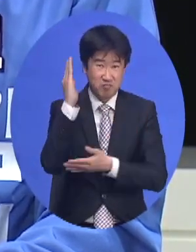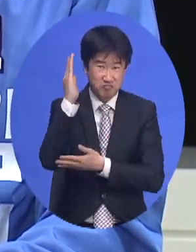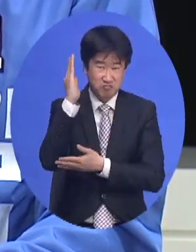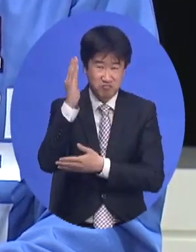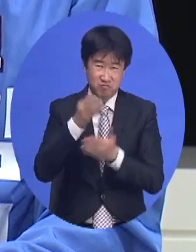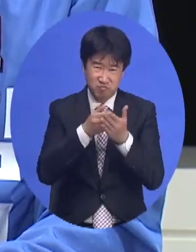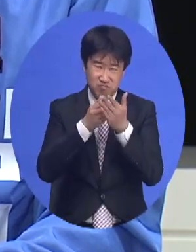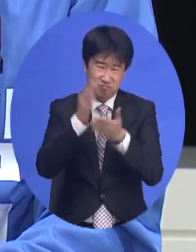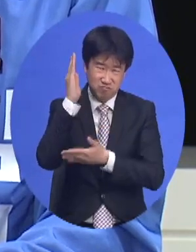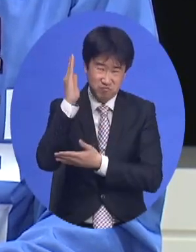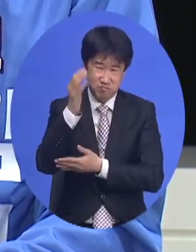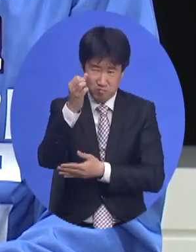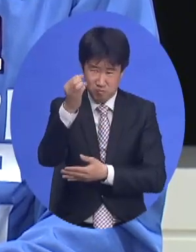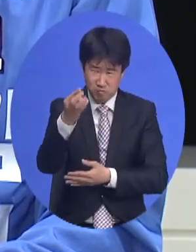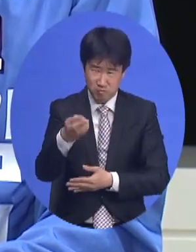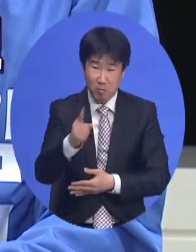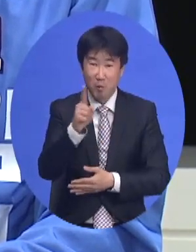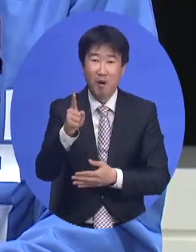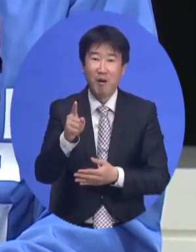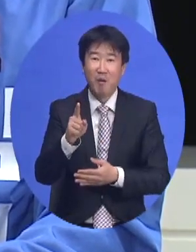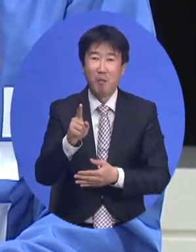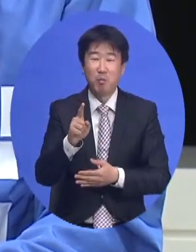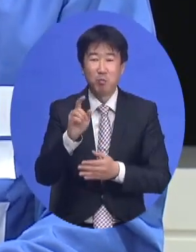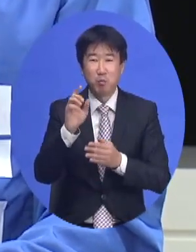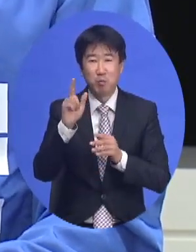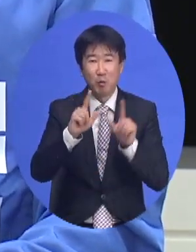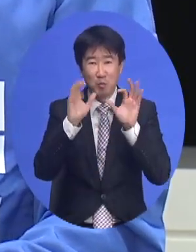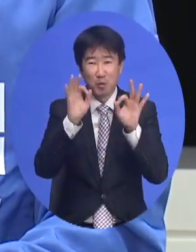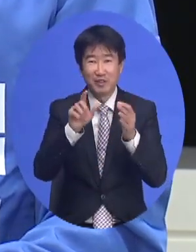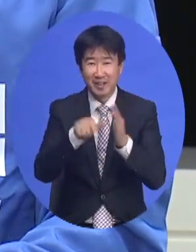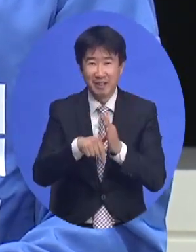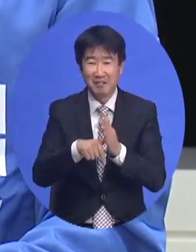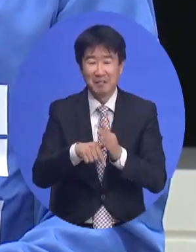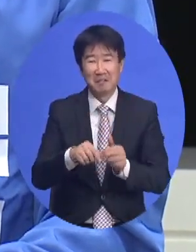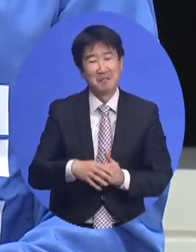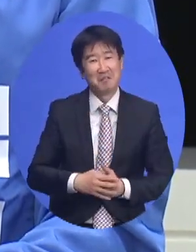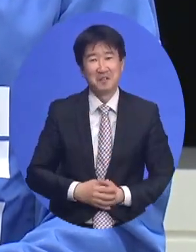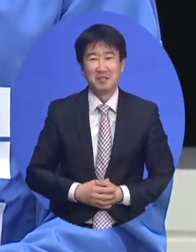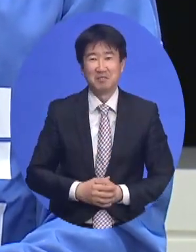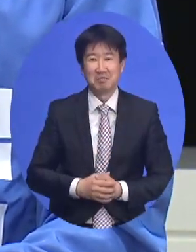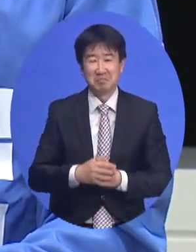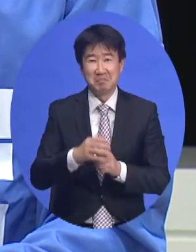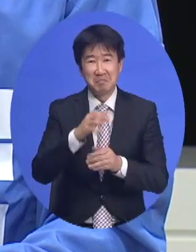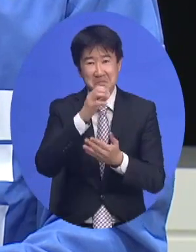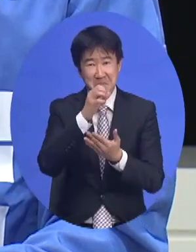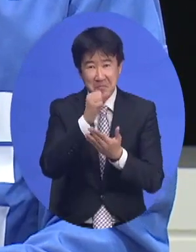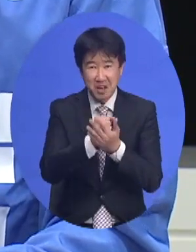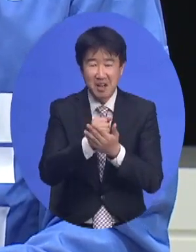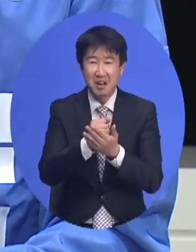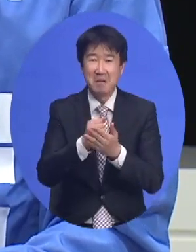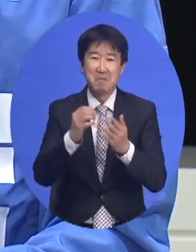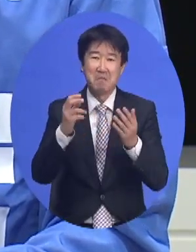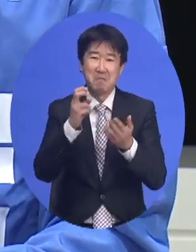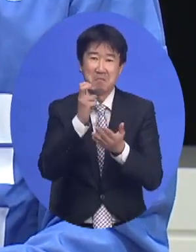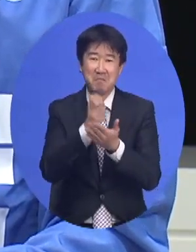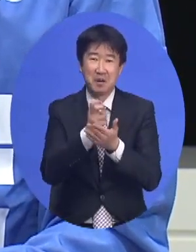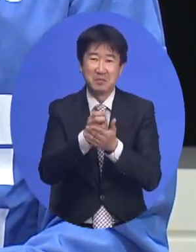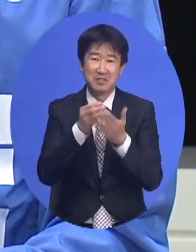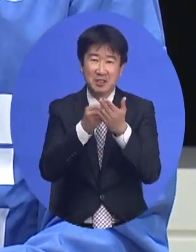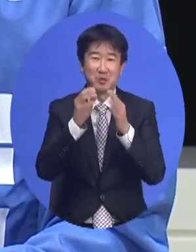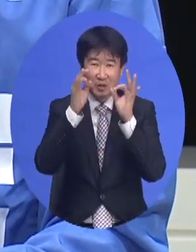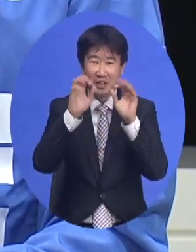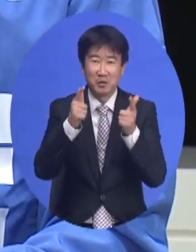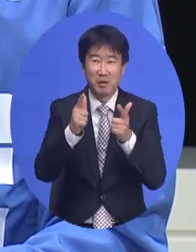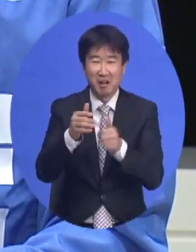법안을 제출했다고 하는 것은 그야말로 정말로 제대로 된 어떤 이 입법을 위한 노력이 아니라 정말